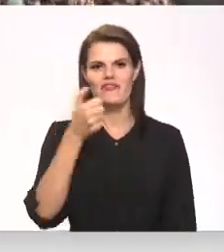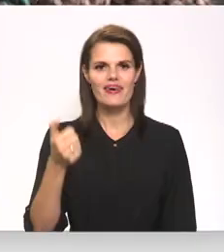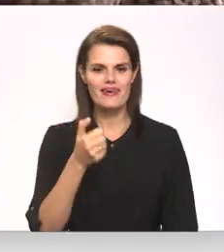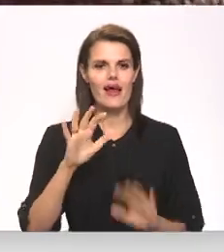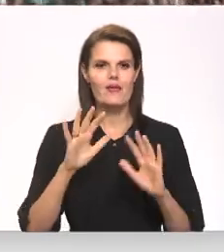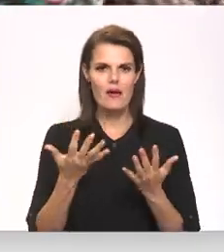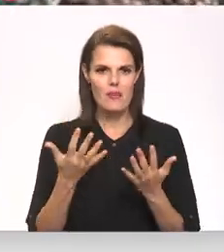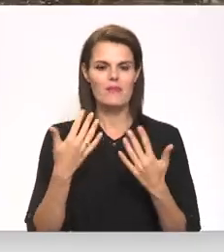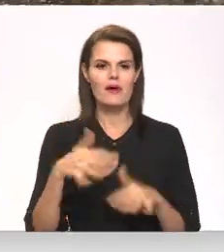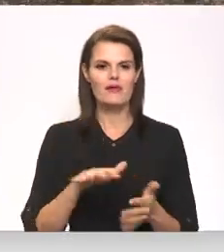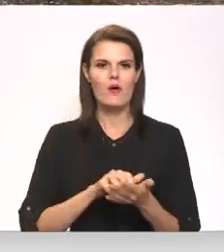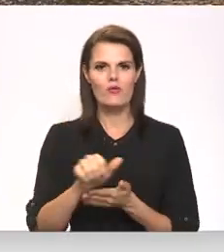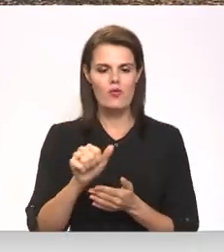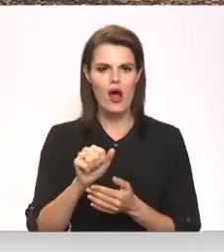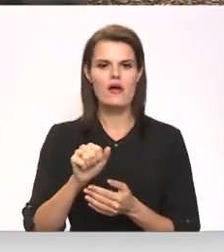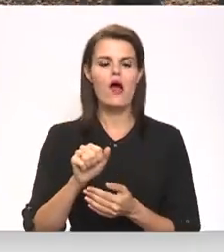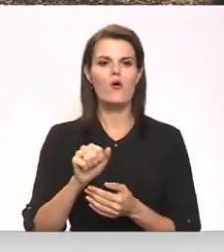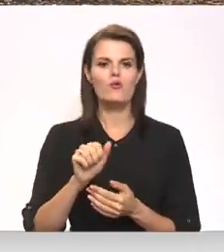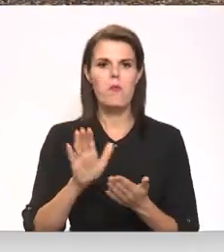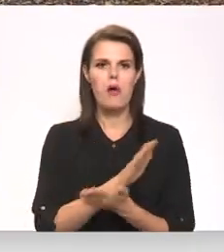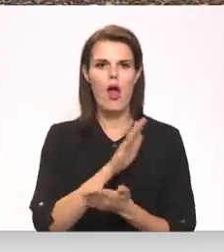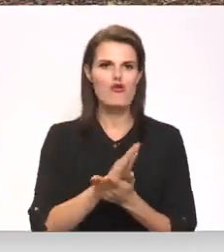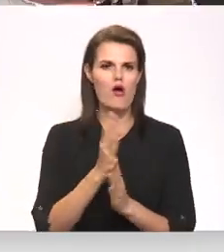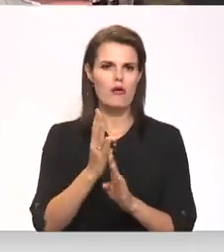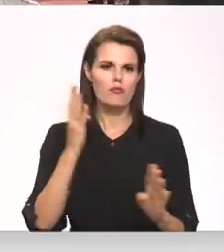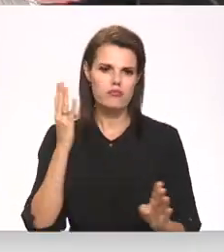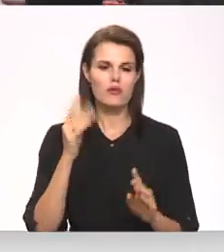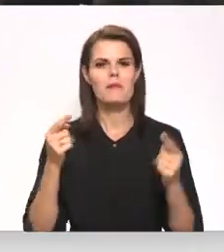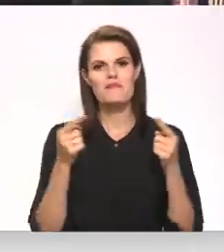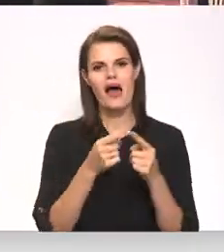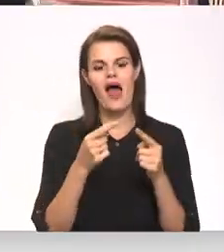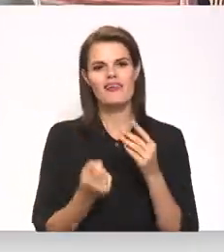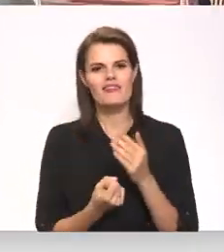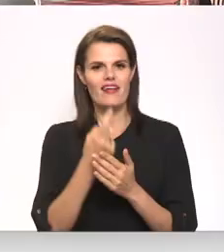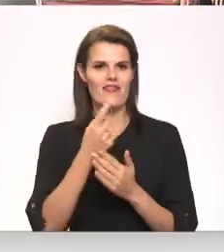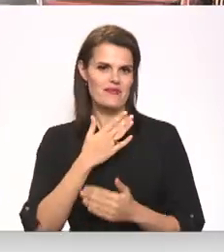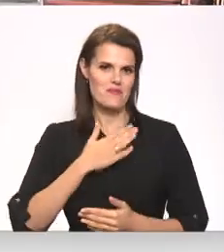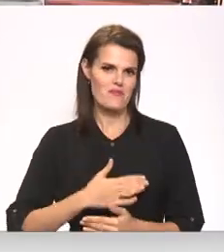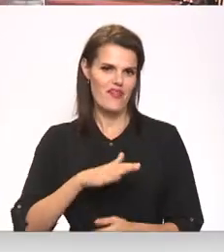jau nojaukt arī augstā betona sēta. Mērķis ir radīt patīkamu vidi ikvienam,